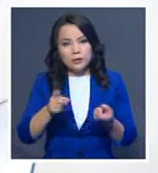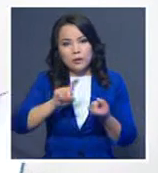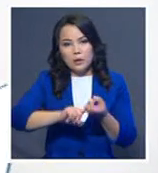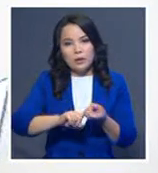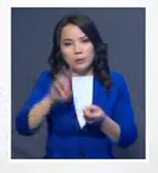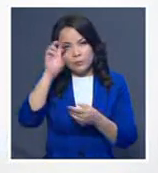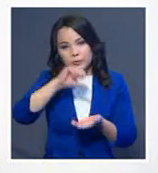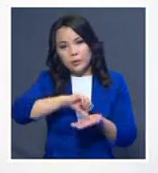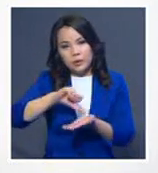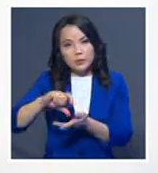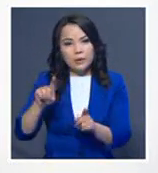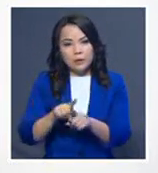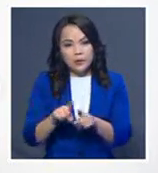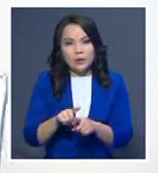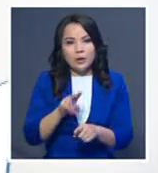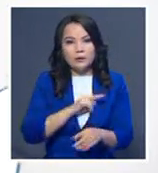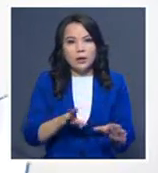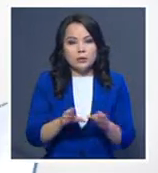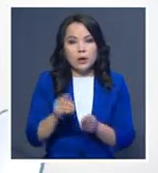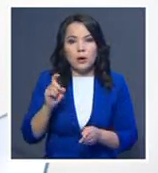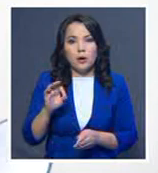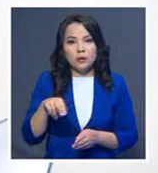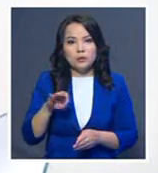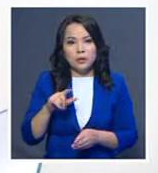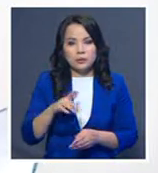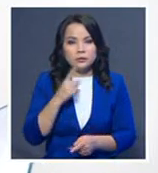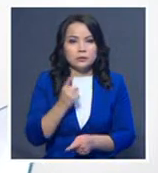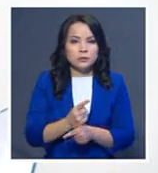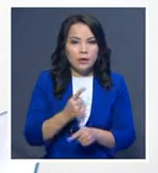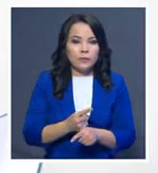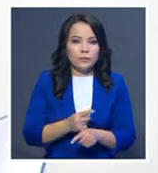мемлекеттік үлесі бар акционерлік қоғамдар мен холдингтерде жұмыс істеуге тыйым